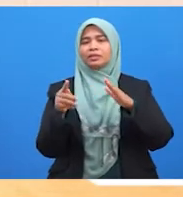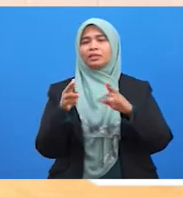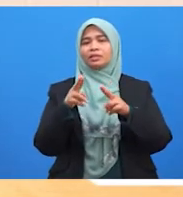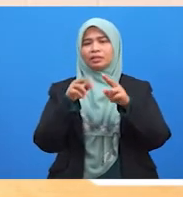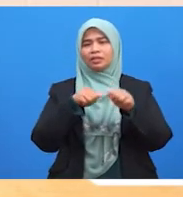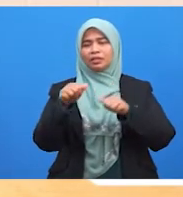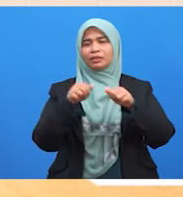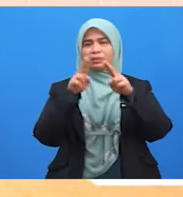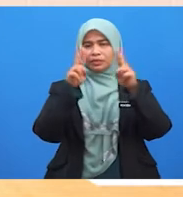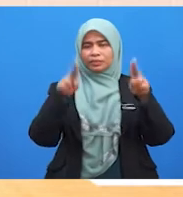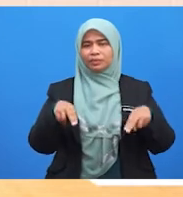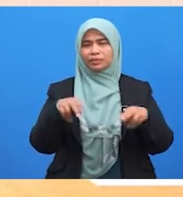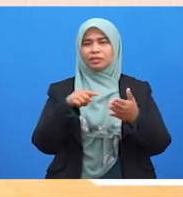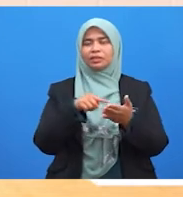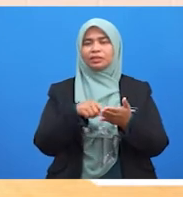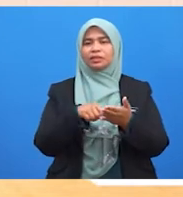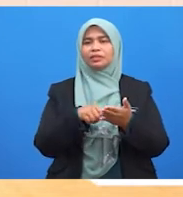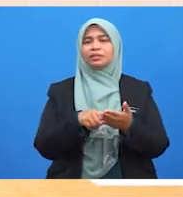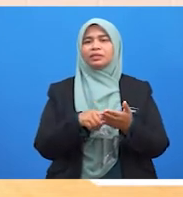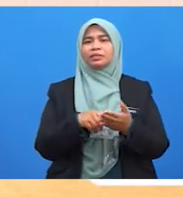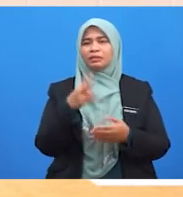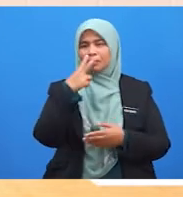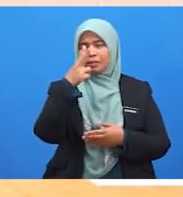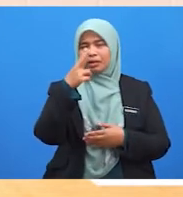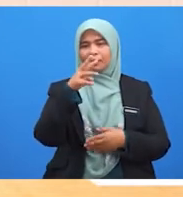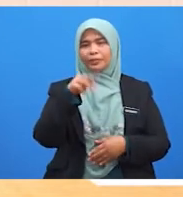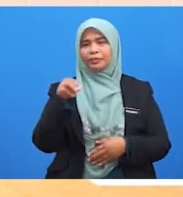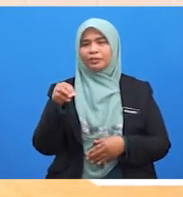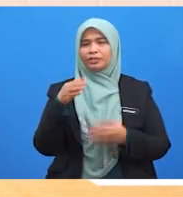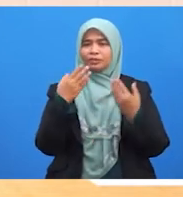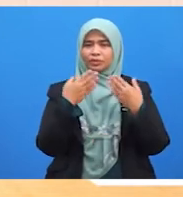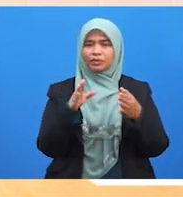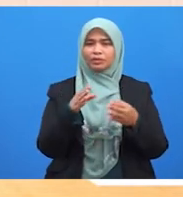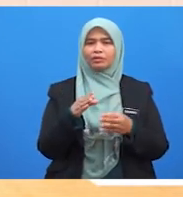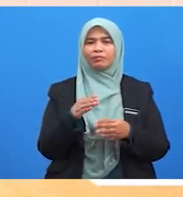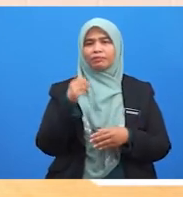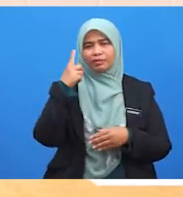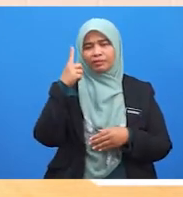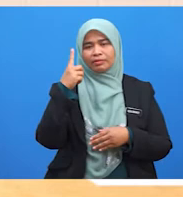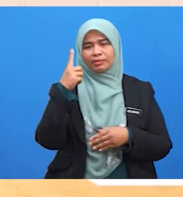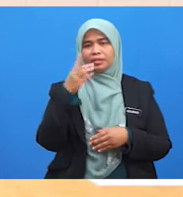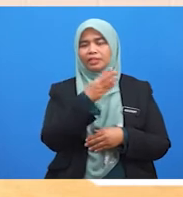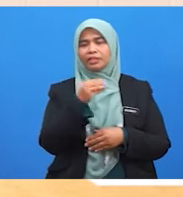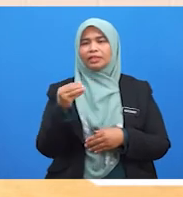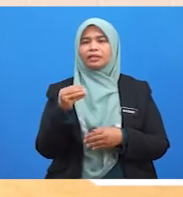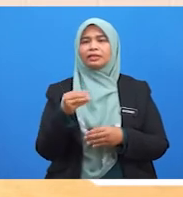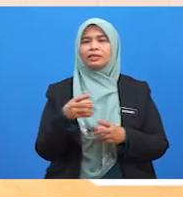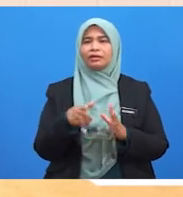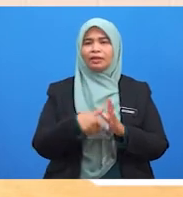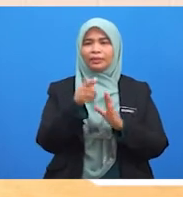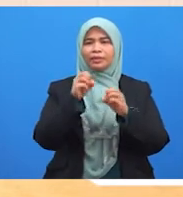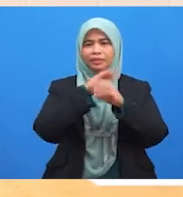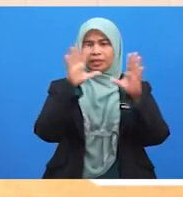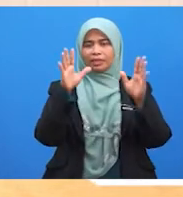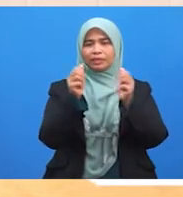uji minda yang telah kita bincangkan, nampaknya murid-murid sudah semakin faham dan lebih